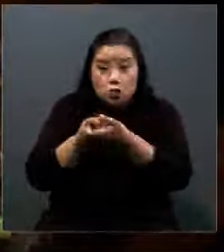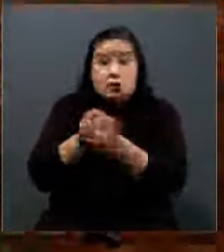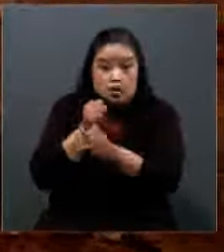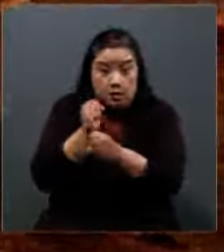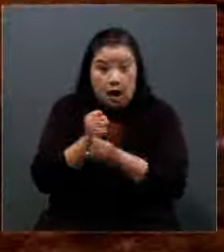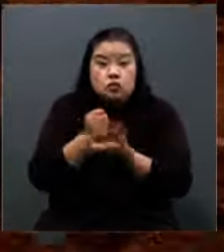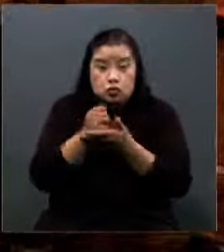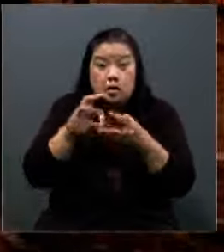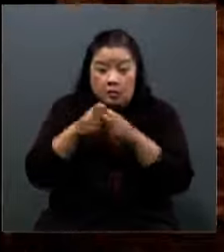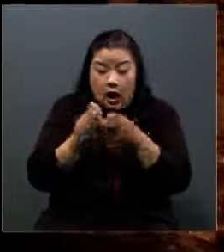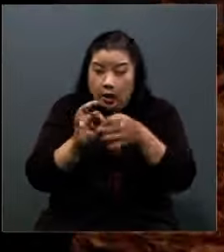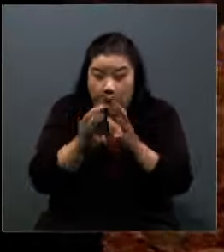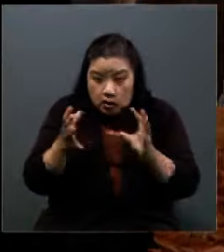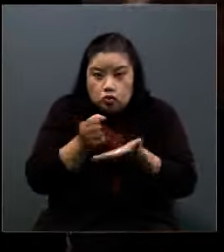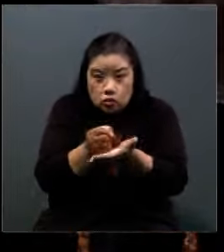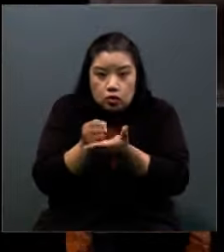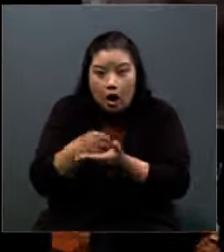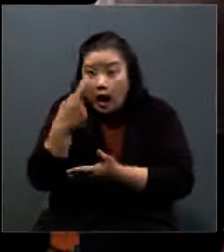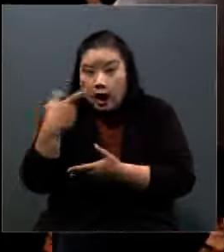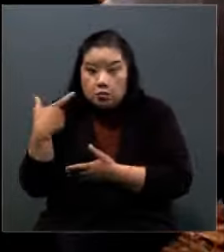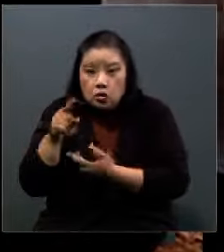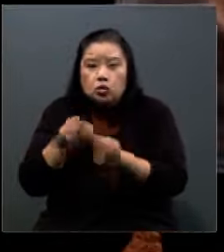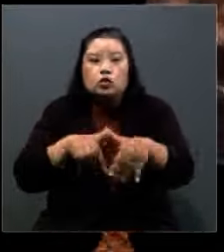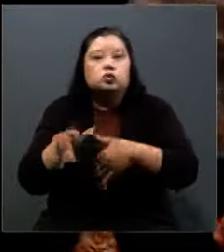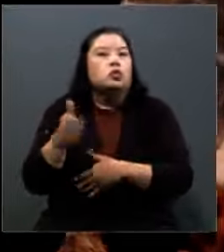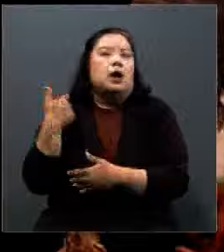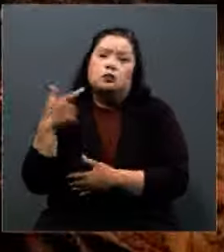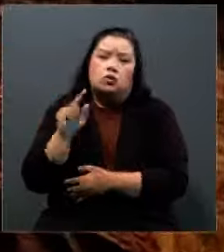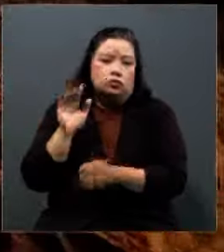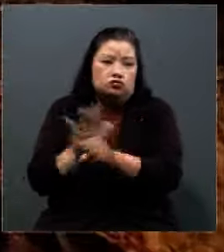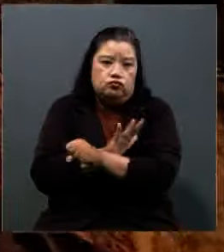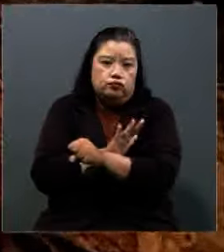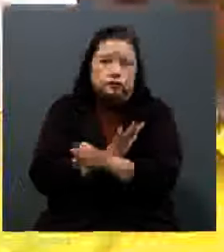าคนได้ประโยชน์ก็คือประชาชนนั่นเองลองฟังเสียงนายกดูครับ